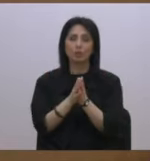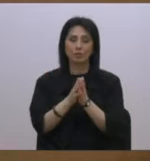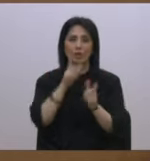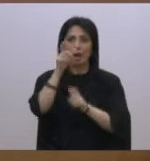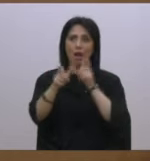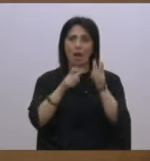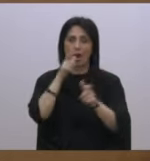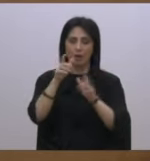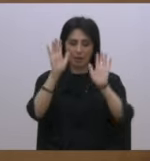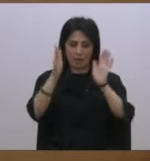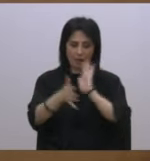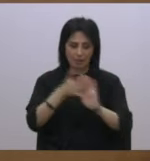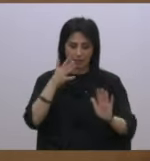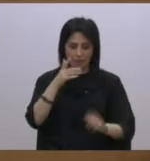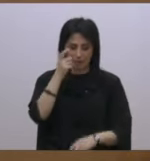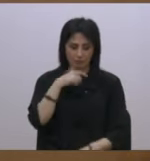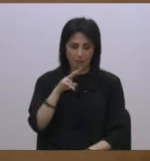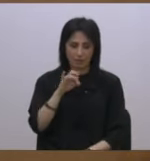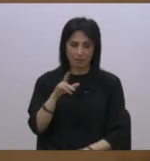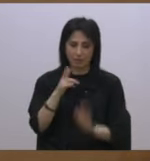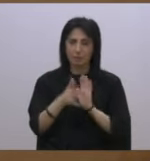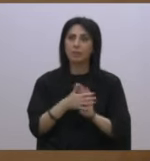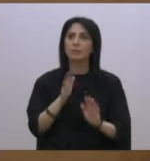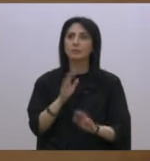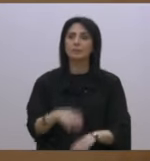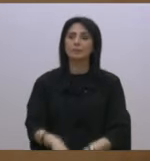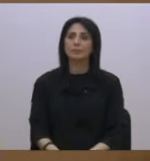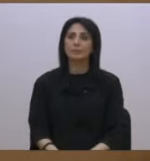ხო აი გასაგებია ბატონ ლევან გასაგებია